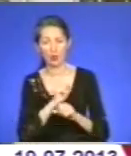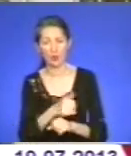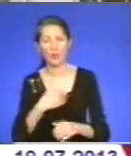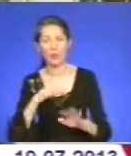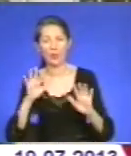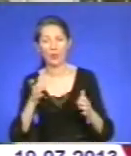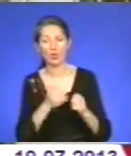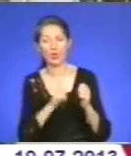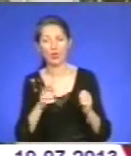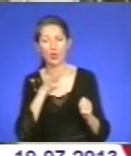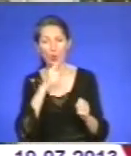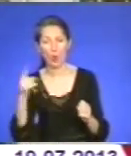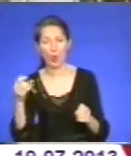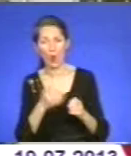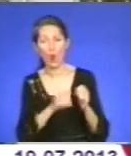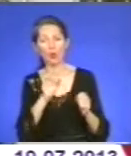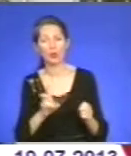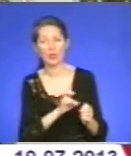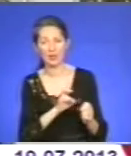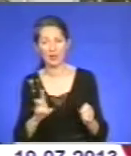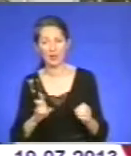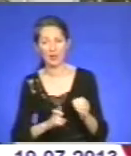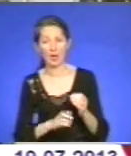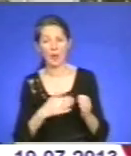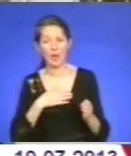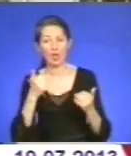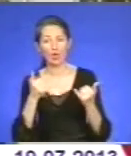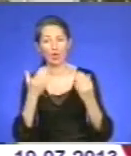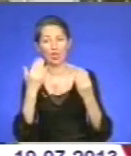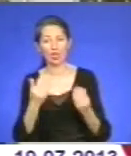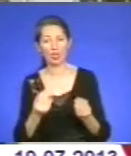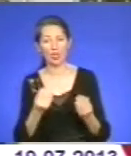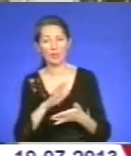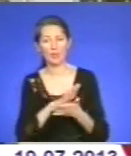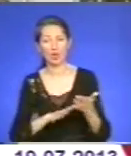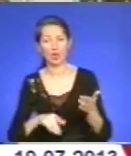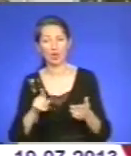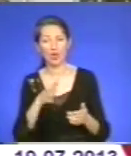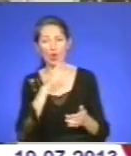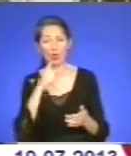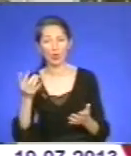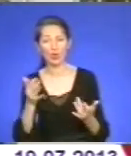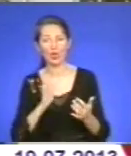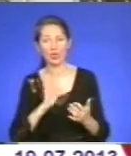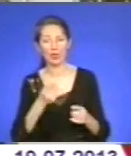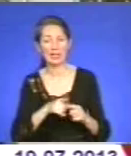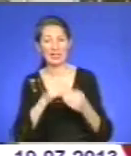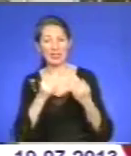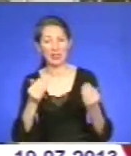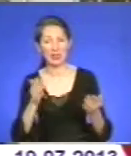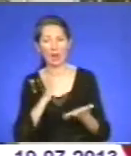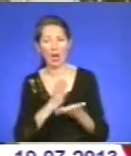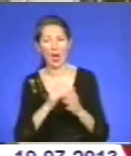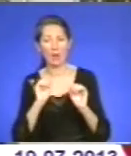епоху, кожної церкви. І ми в сьогоднішній день і на протязі того часу, скільки буде тут ця виставка,